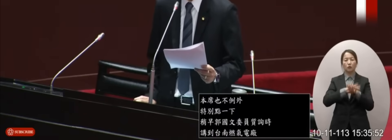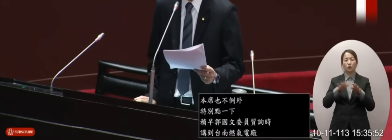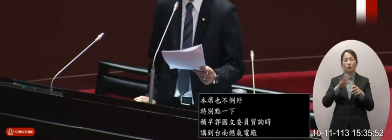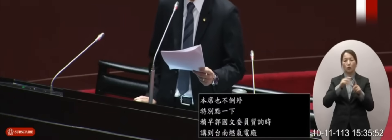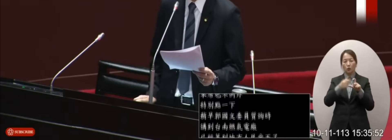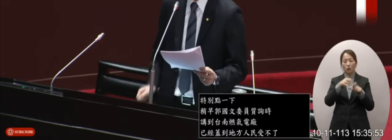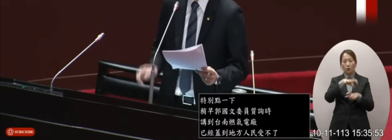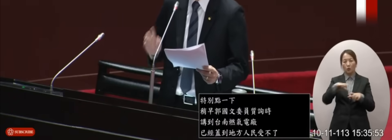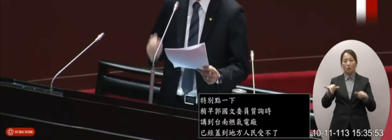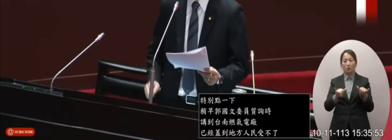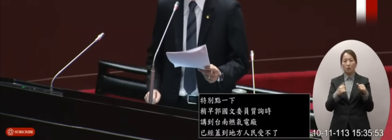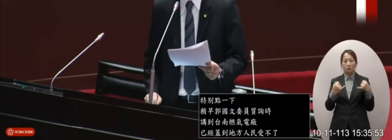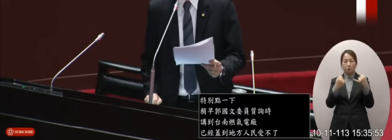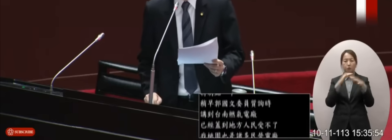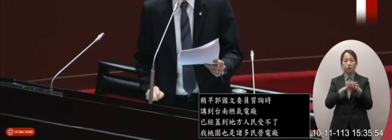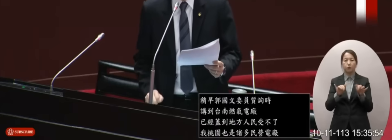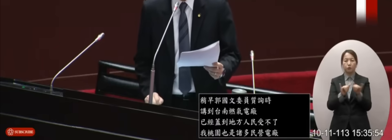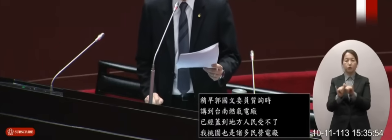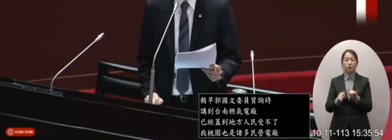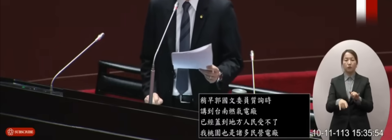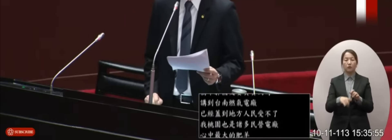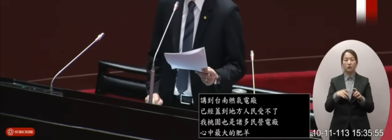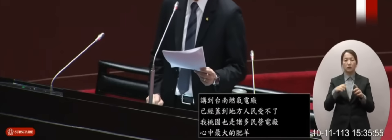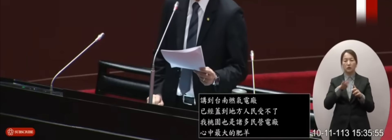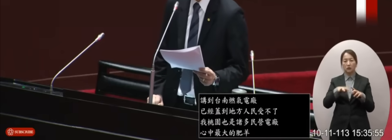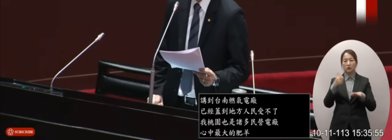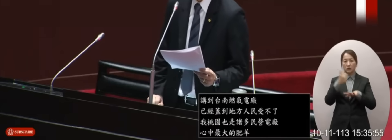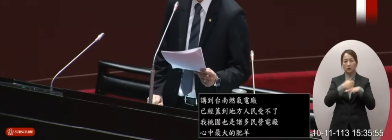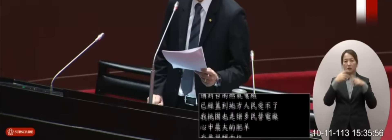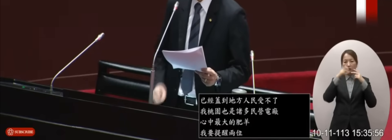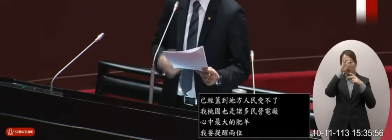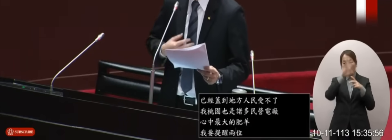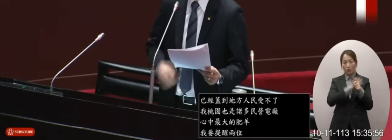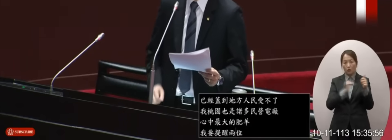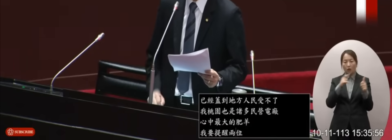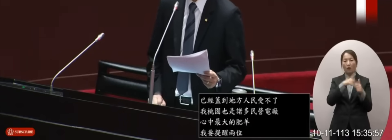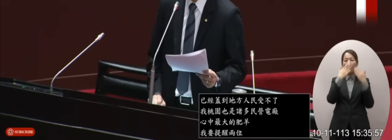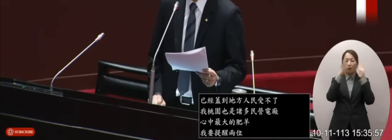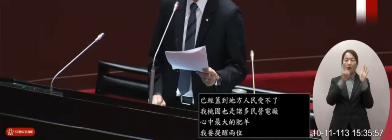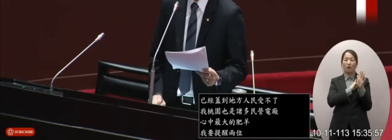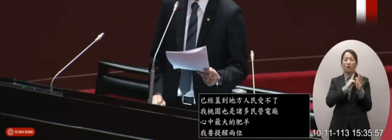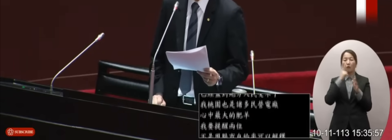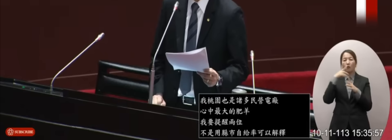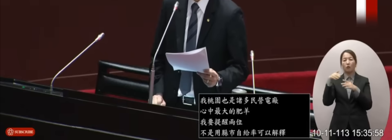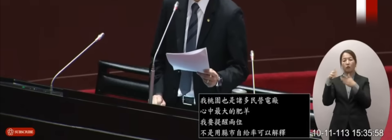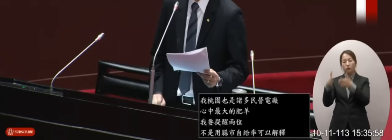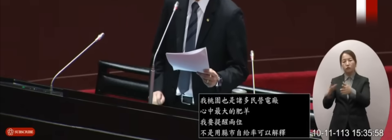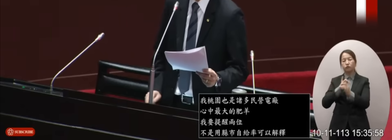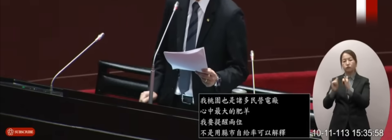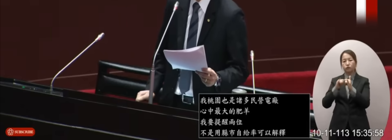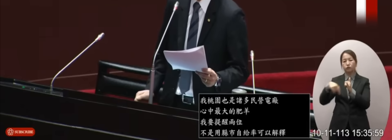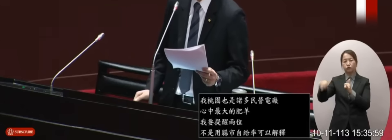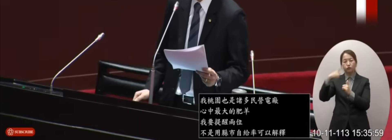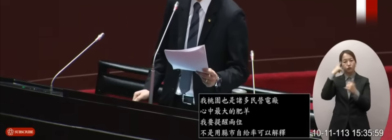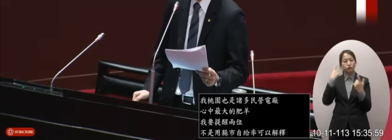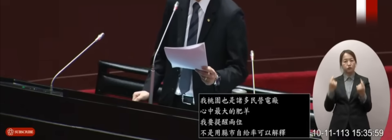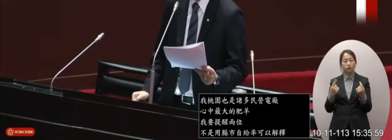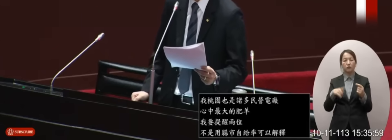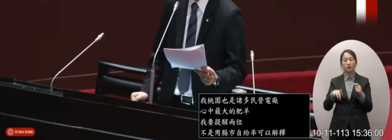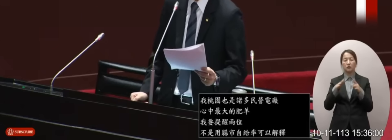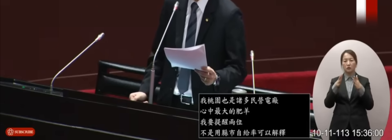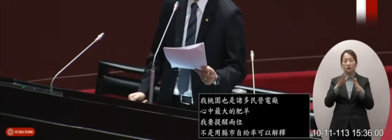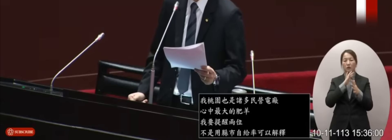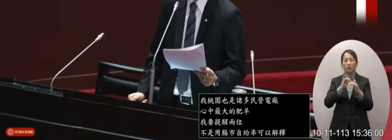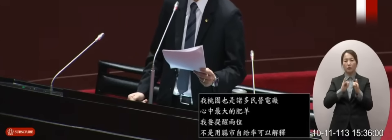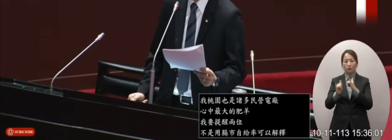致区域的对立的。但我要讲的是哦，执政党的委员都受不了了。那我们当然要站在选民这一边了，所以未来我们的这个民营电